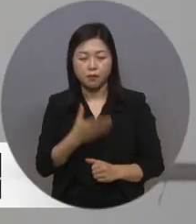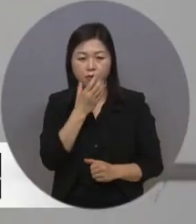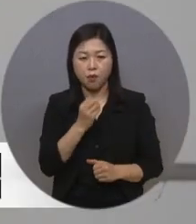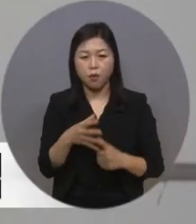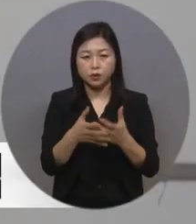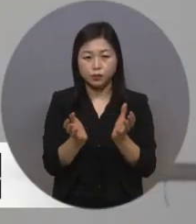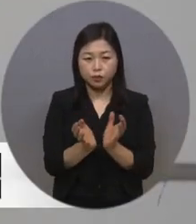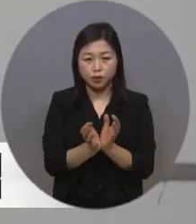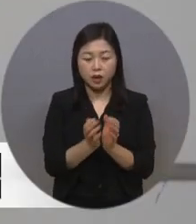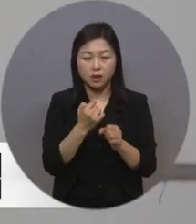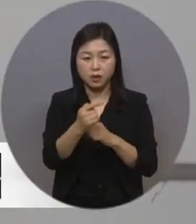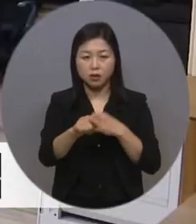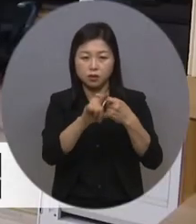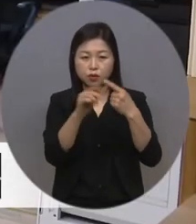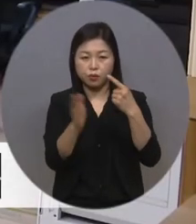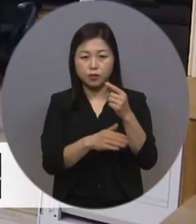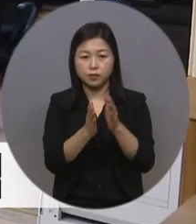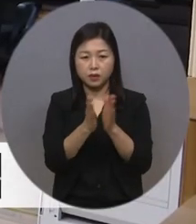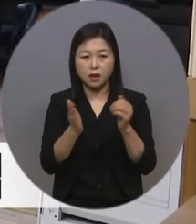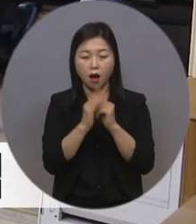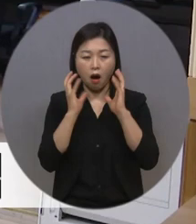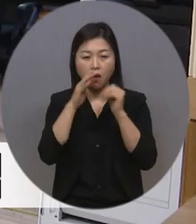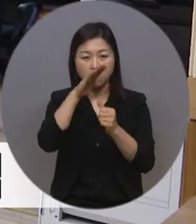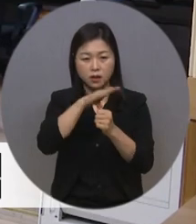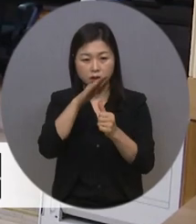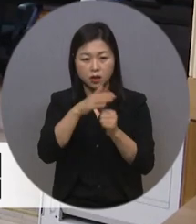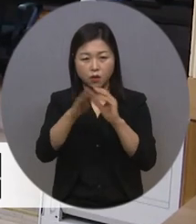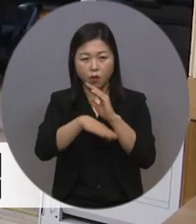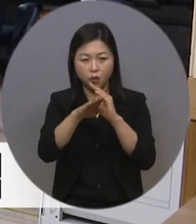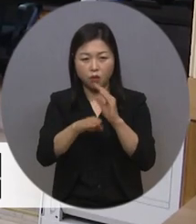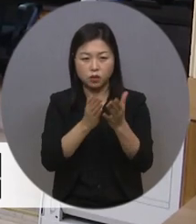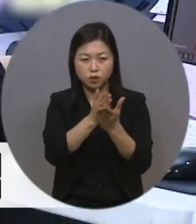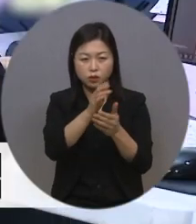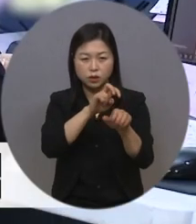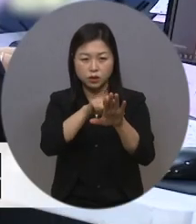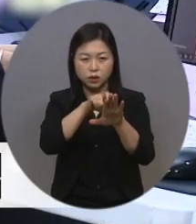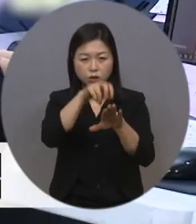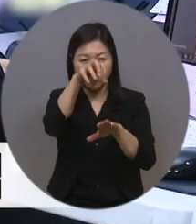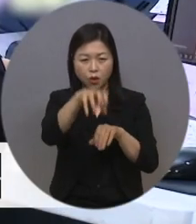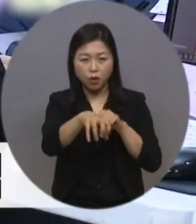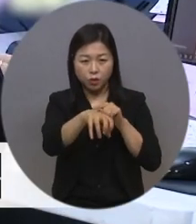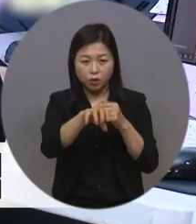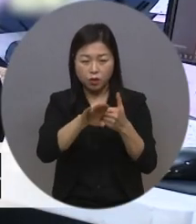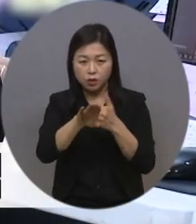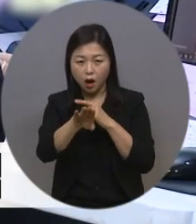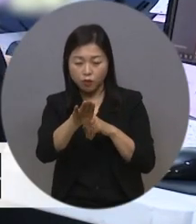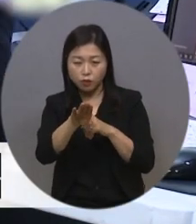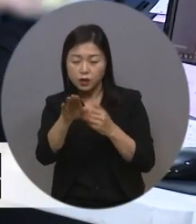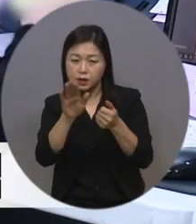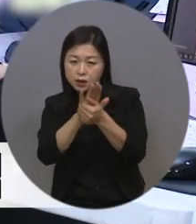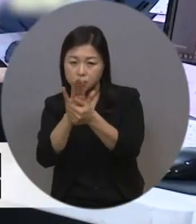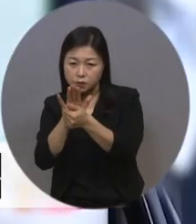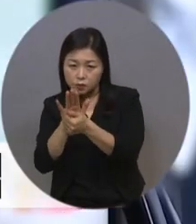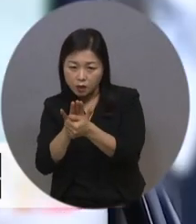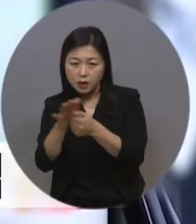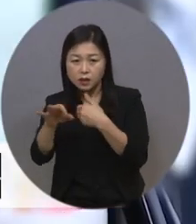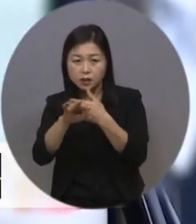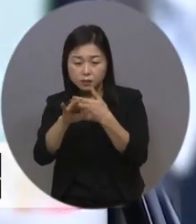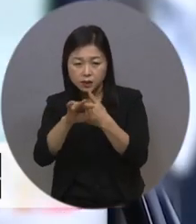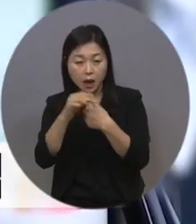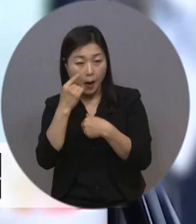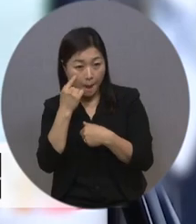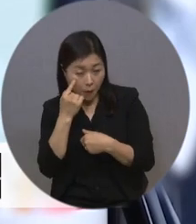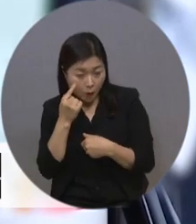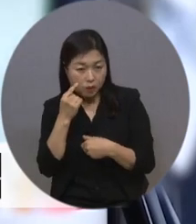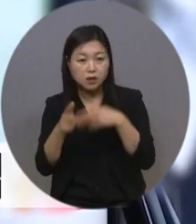보건복지부가 내년 1월부터 시행하는 어린이 공공전문진료센터 사후보상 시범사업에 총 9개 의료기관이